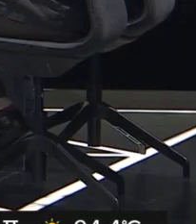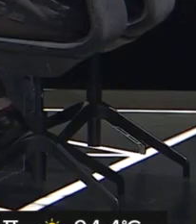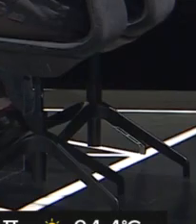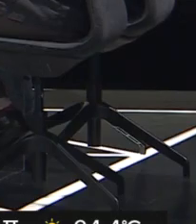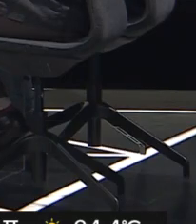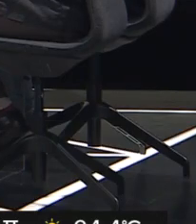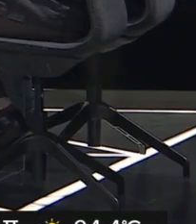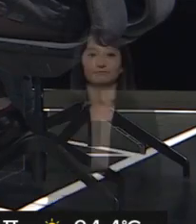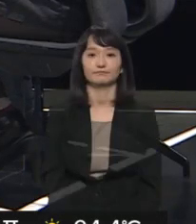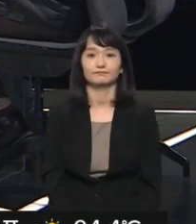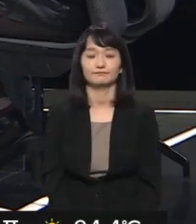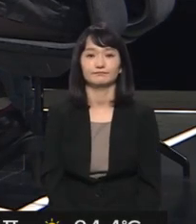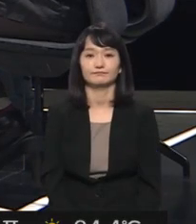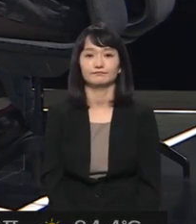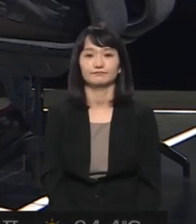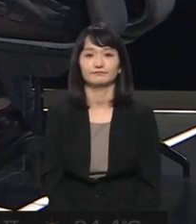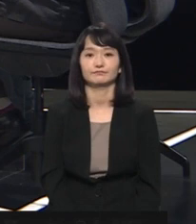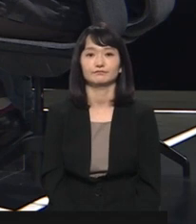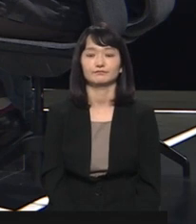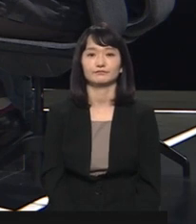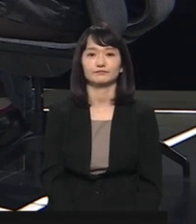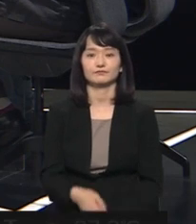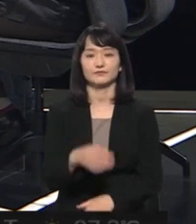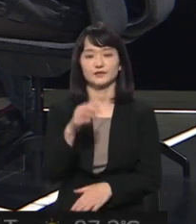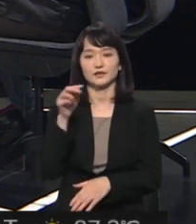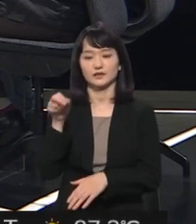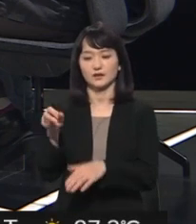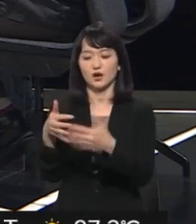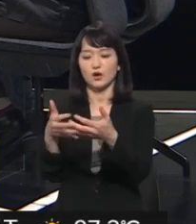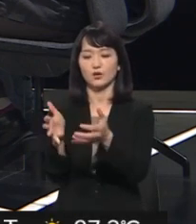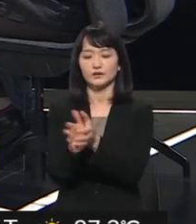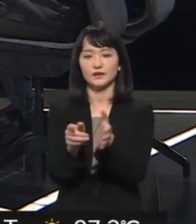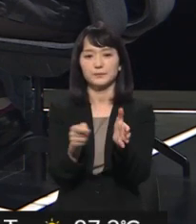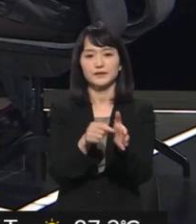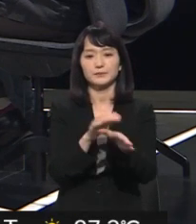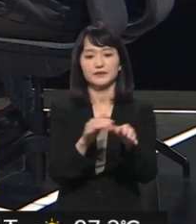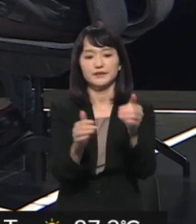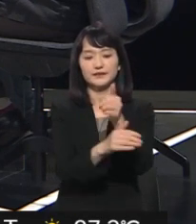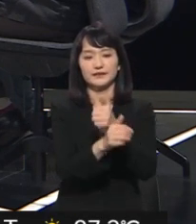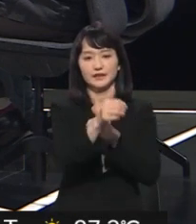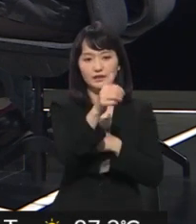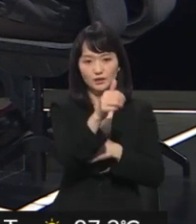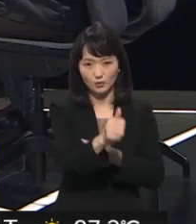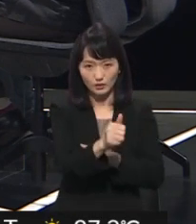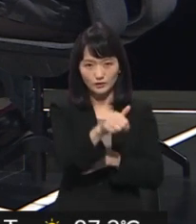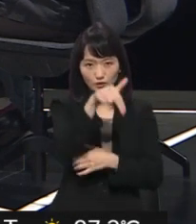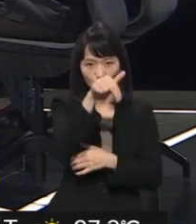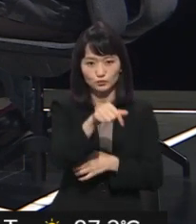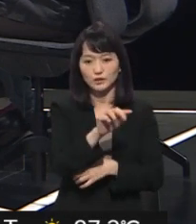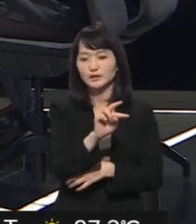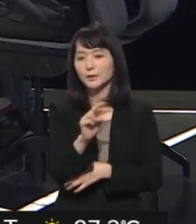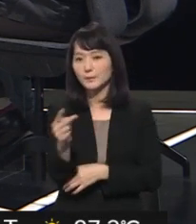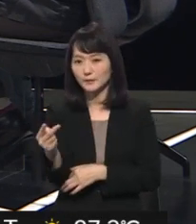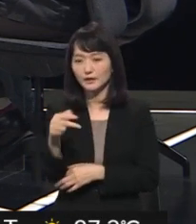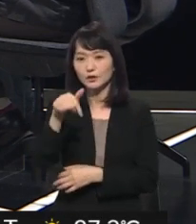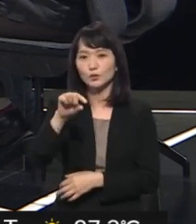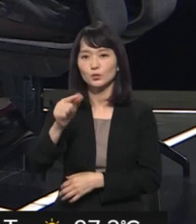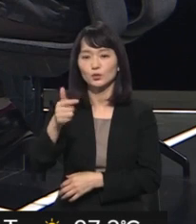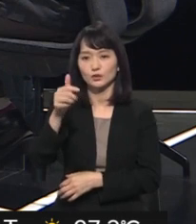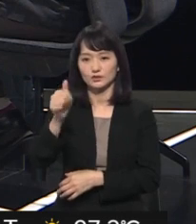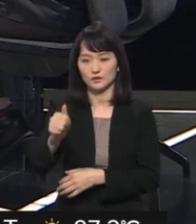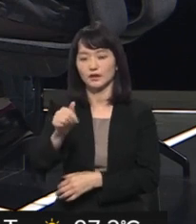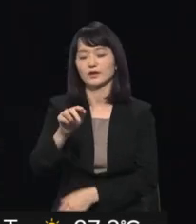예 돌고 돌아 권성동 원내대표 당 대표 직무대행 그 다음에 비대위원장 직무대행 까지 쭉 하고